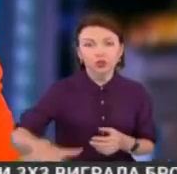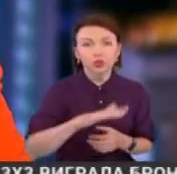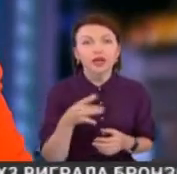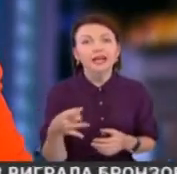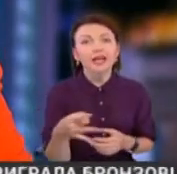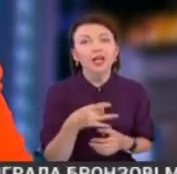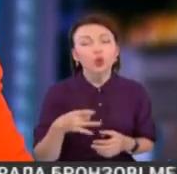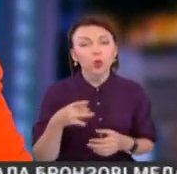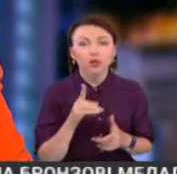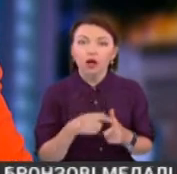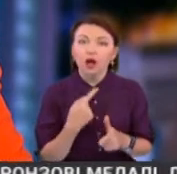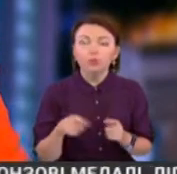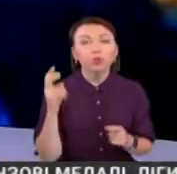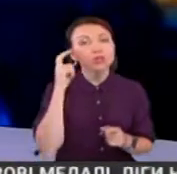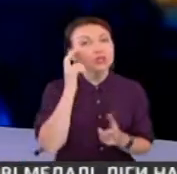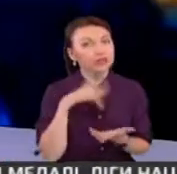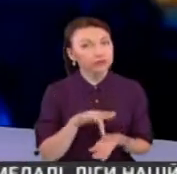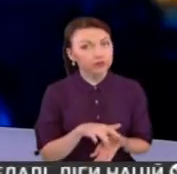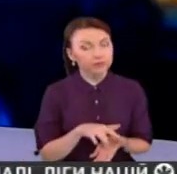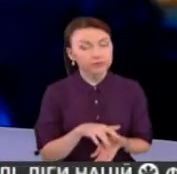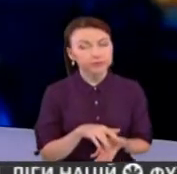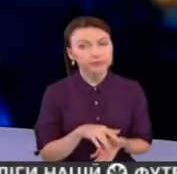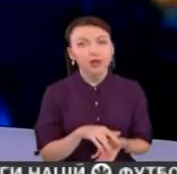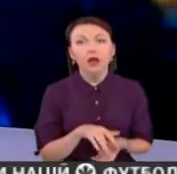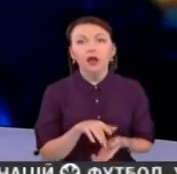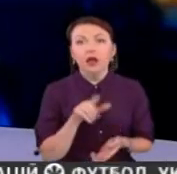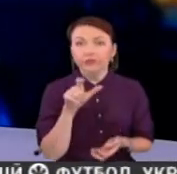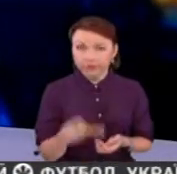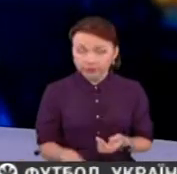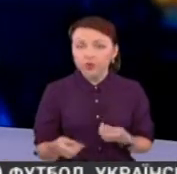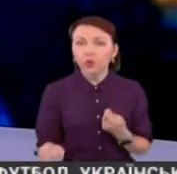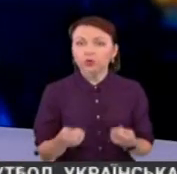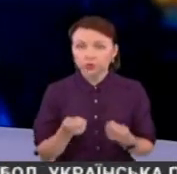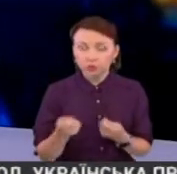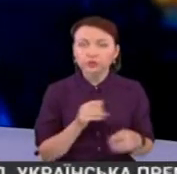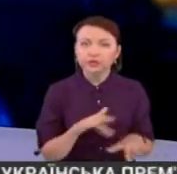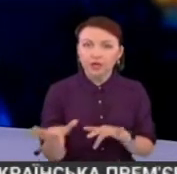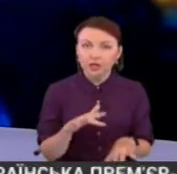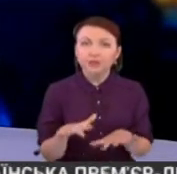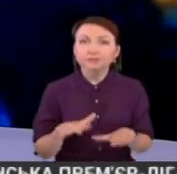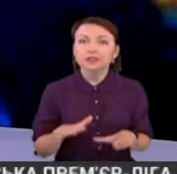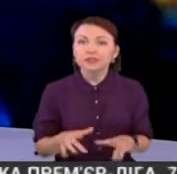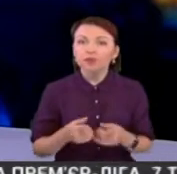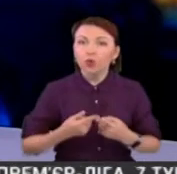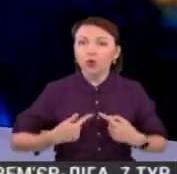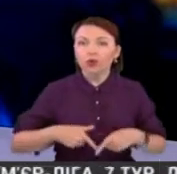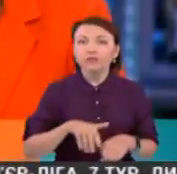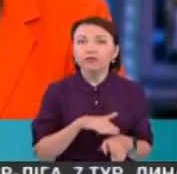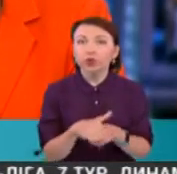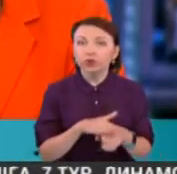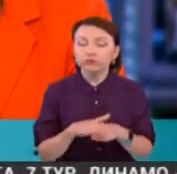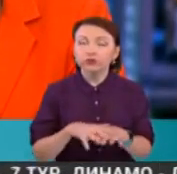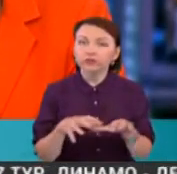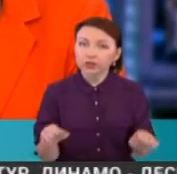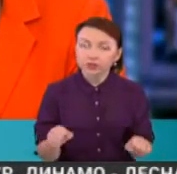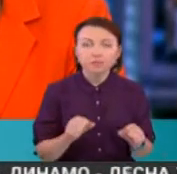регіону або на території Києва. От. Він координує діяльність місцевих органів виконавчої влади,